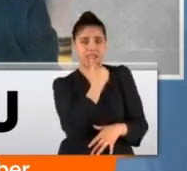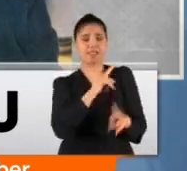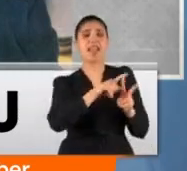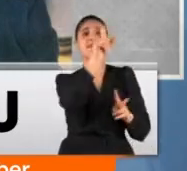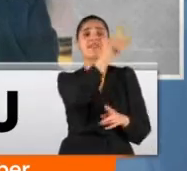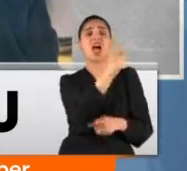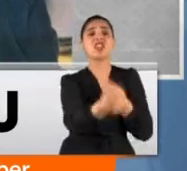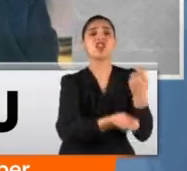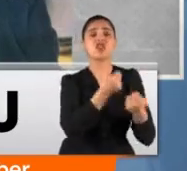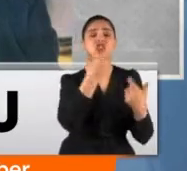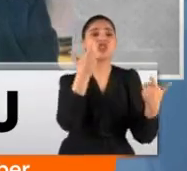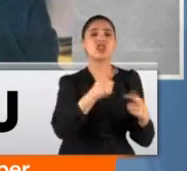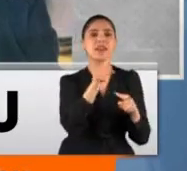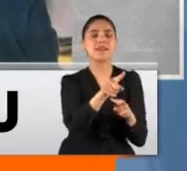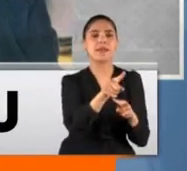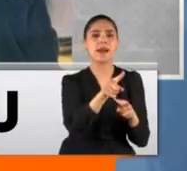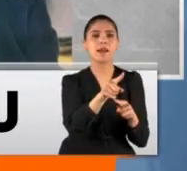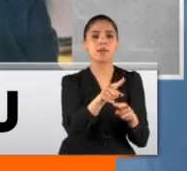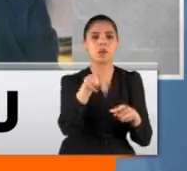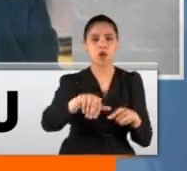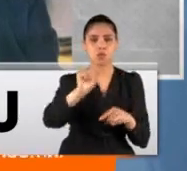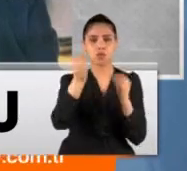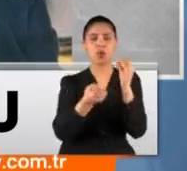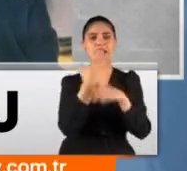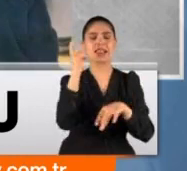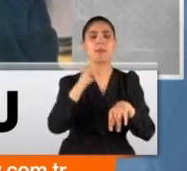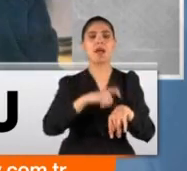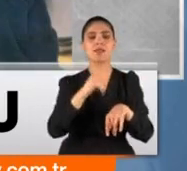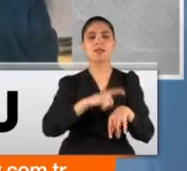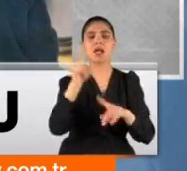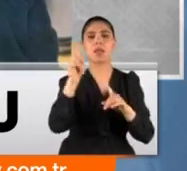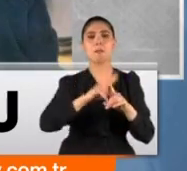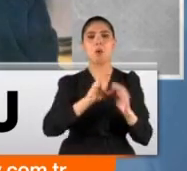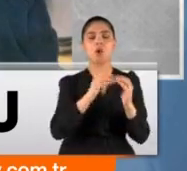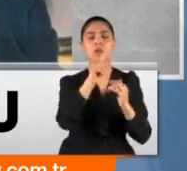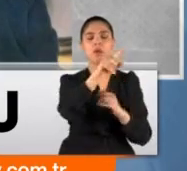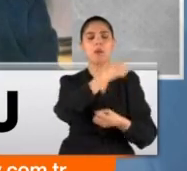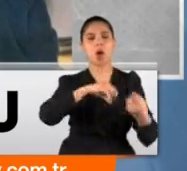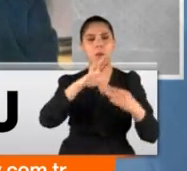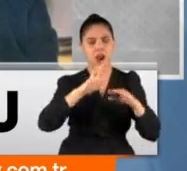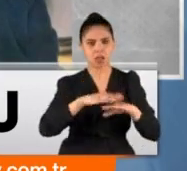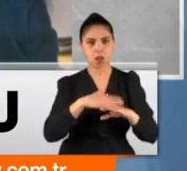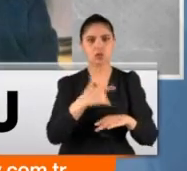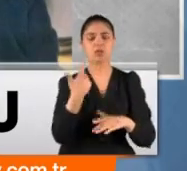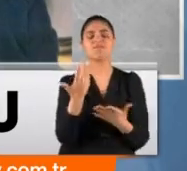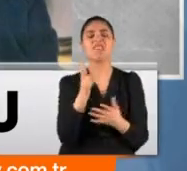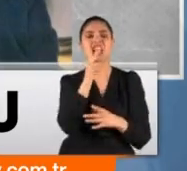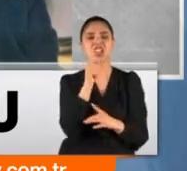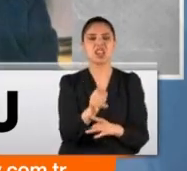Ün'ün çalıştığı yere bugün sabaha karşı İstanbul Asayiş Şube Müdürlüğü bir operasyon düzenledi. Ve ne yazık